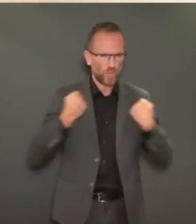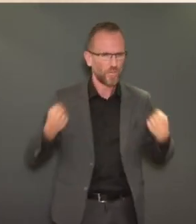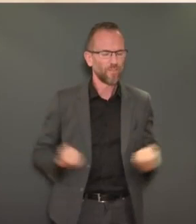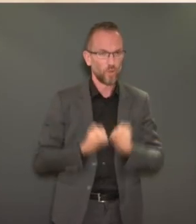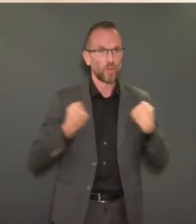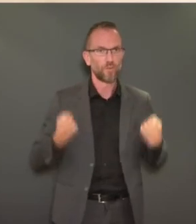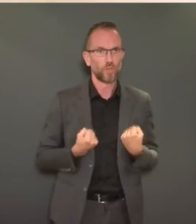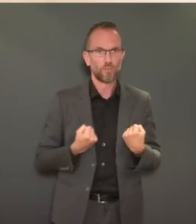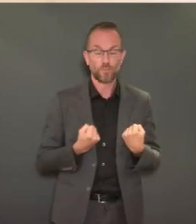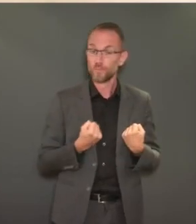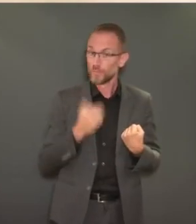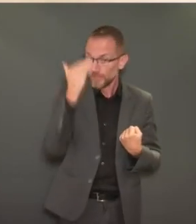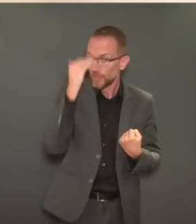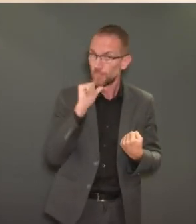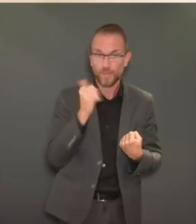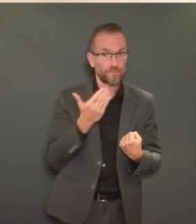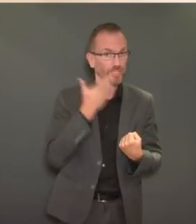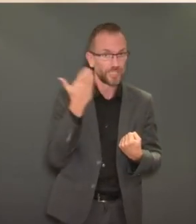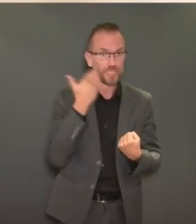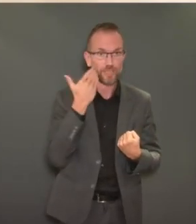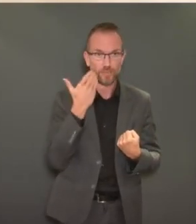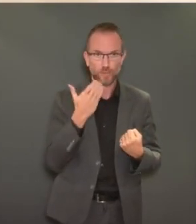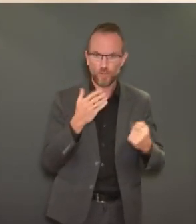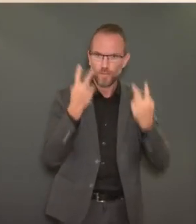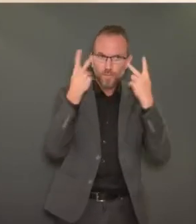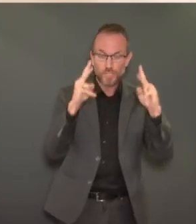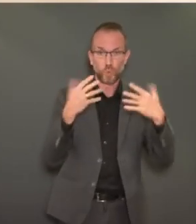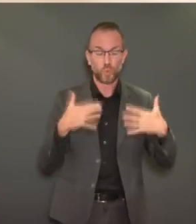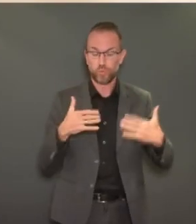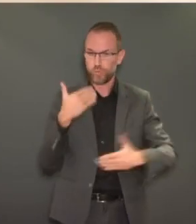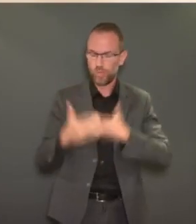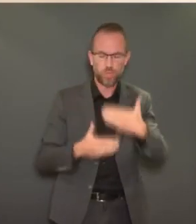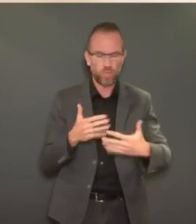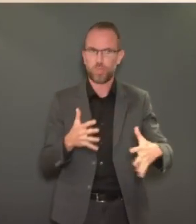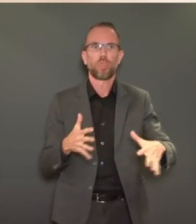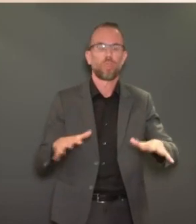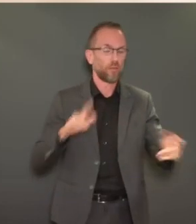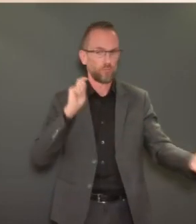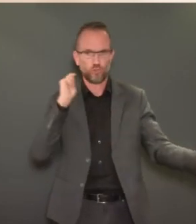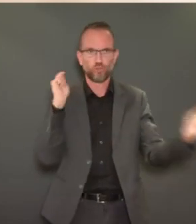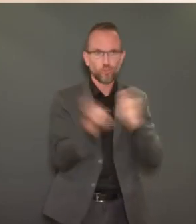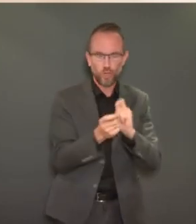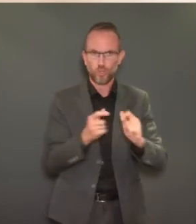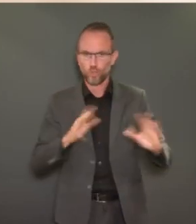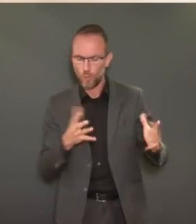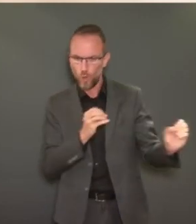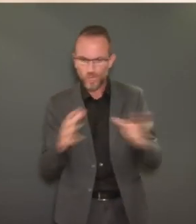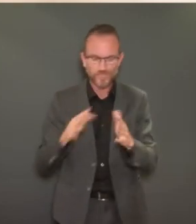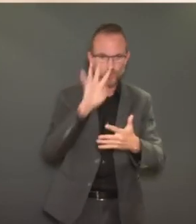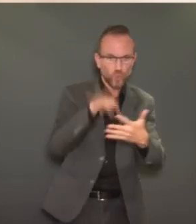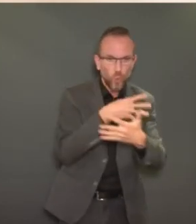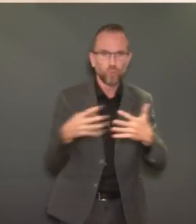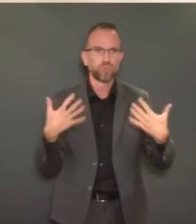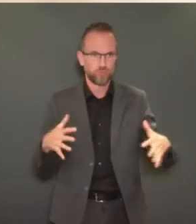pas faciles. Cela impacte notre vie, cela impacte la manière dont nous nous organisons. Ceci est une période difficile